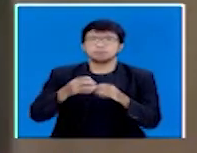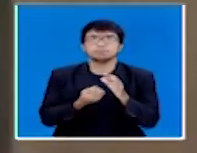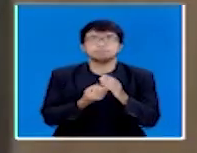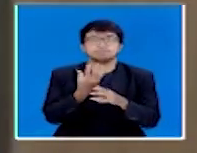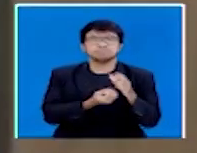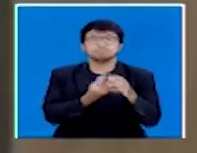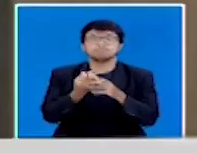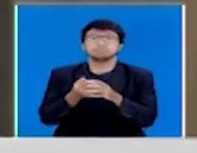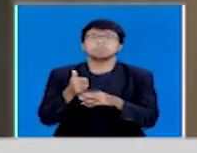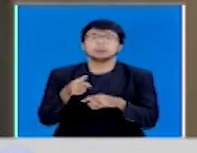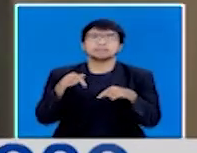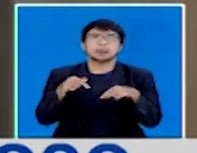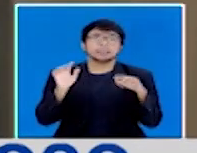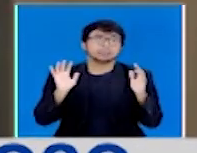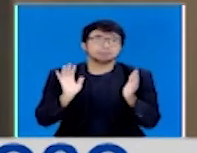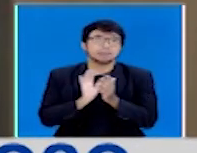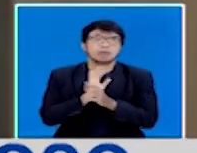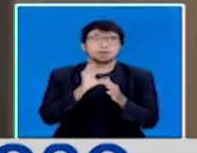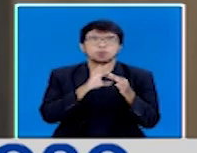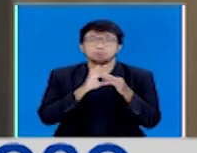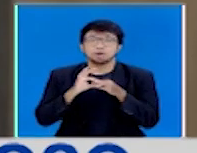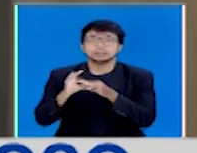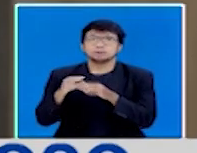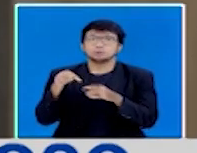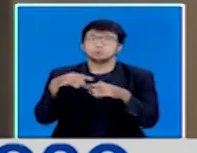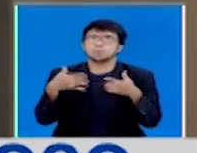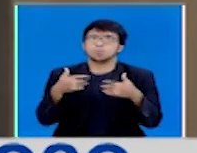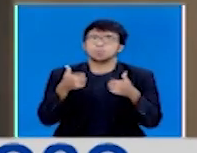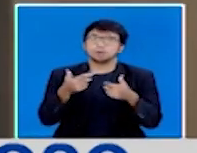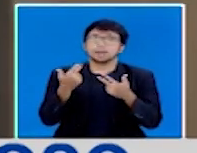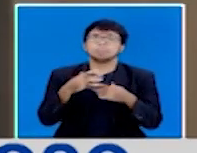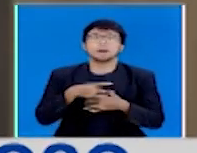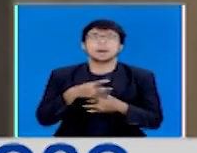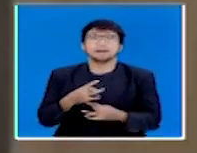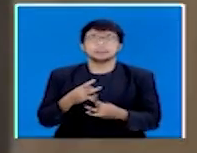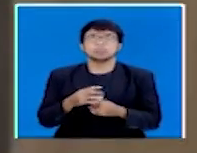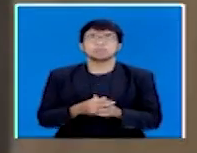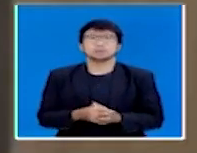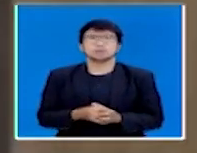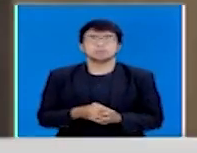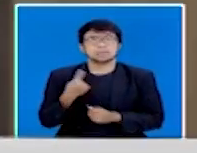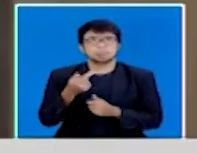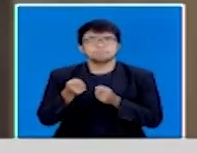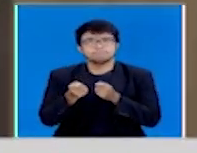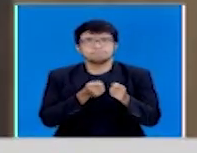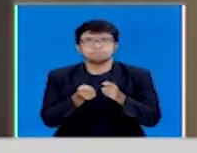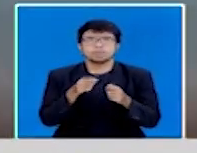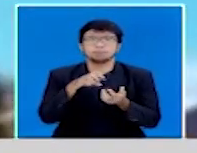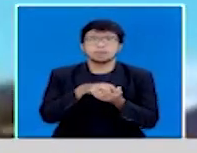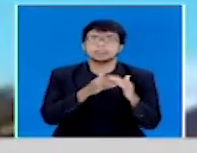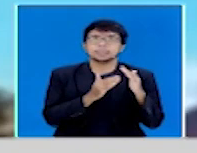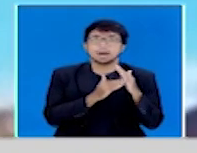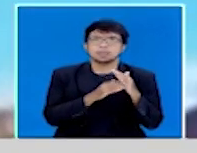menjadi satu kolaborasi yang menarik antara kami yang mengelola rest area dengan MNC